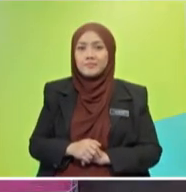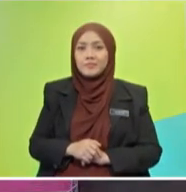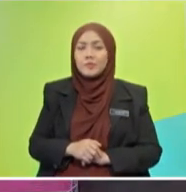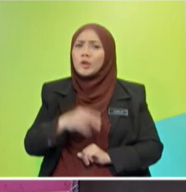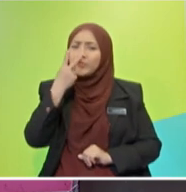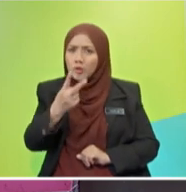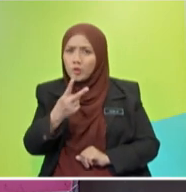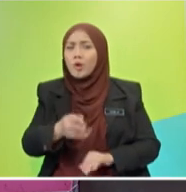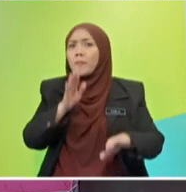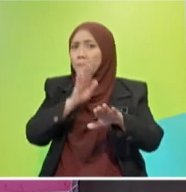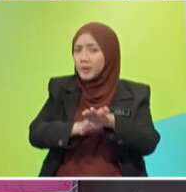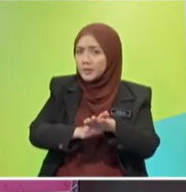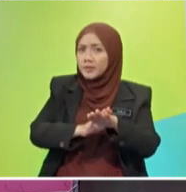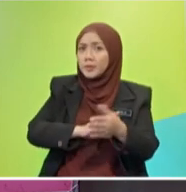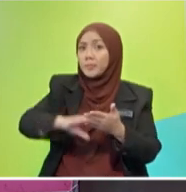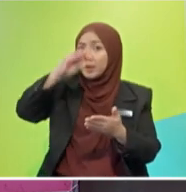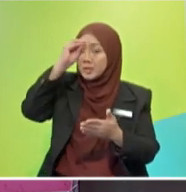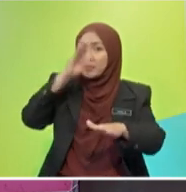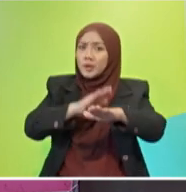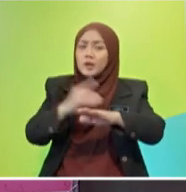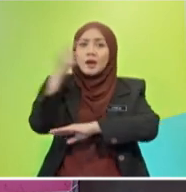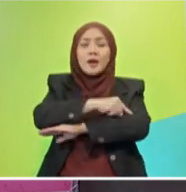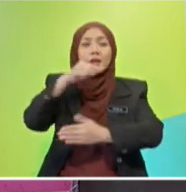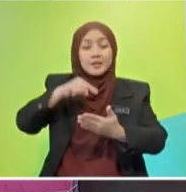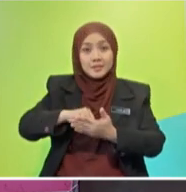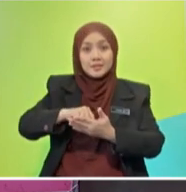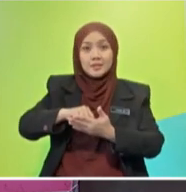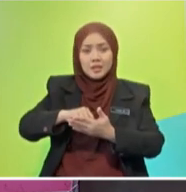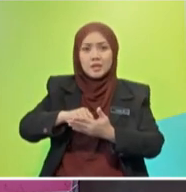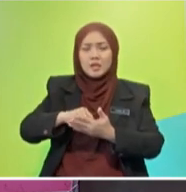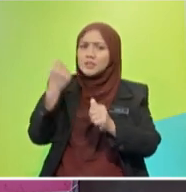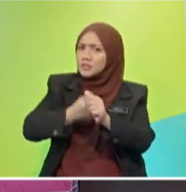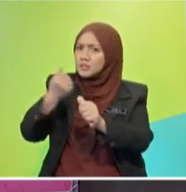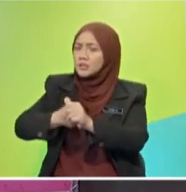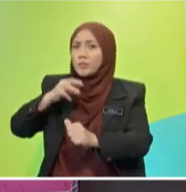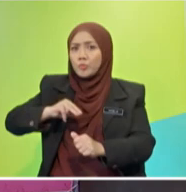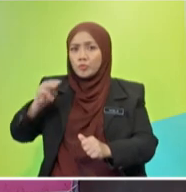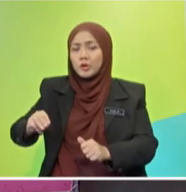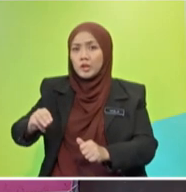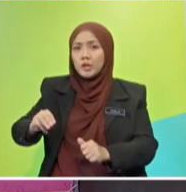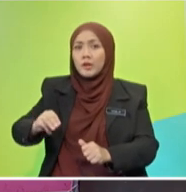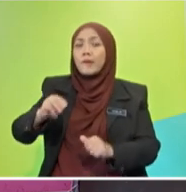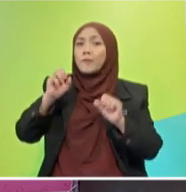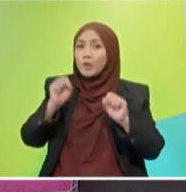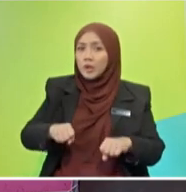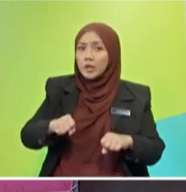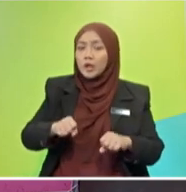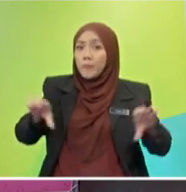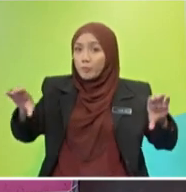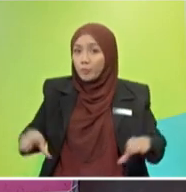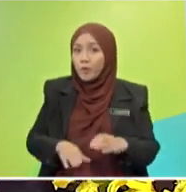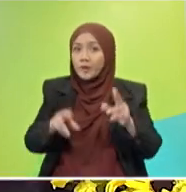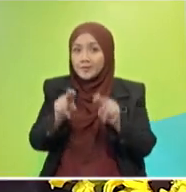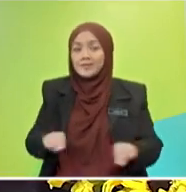berdasarkan kepada pembelajaran hari ini pastinya untuk setiap murid-murid ini membuat penilaian berdasarkan